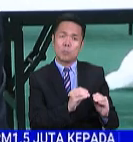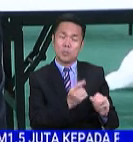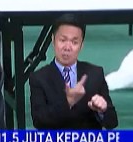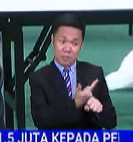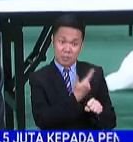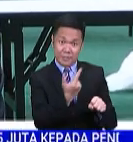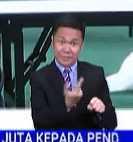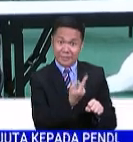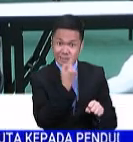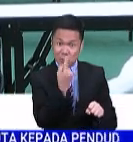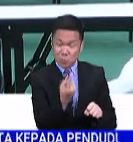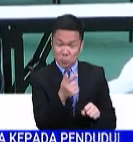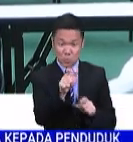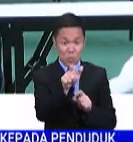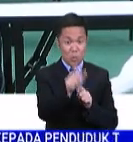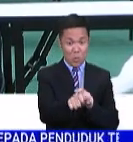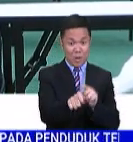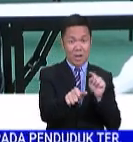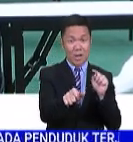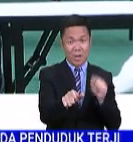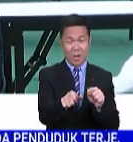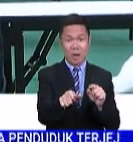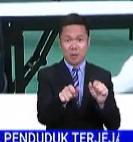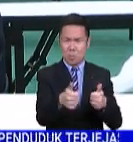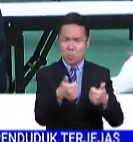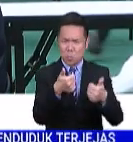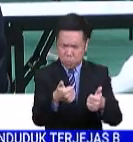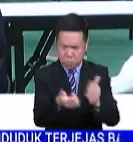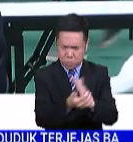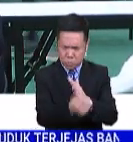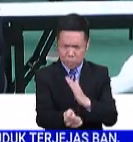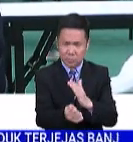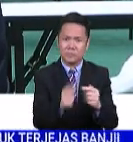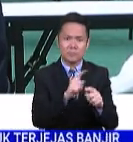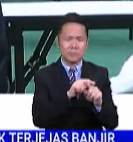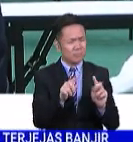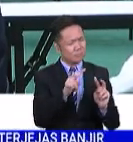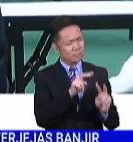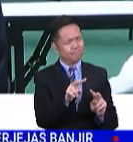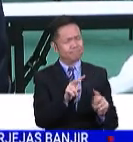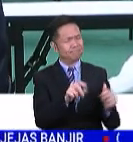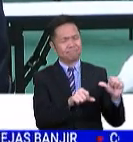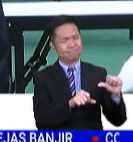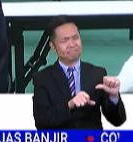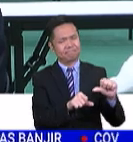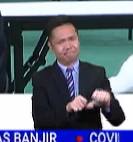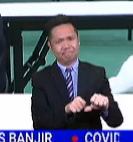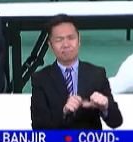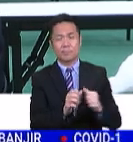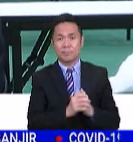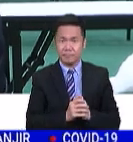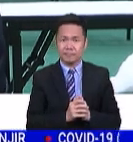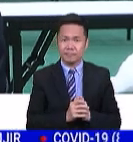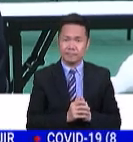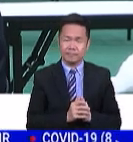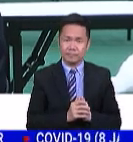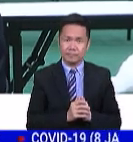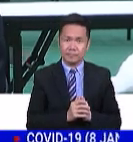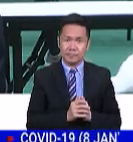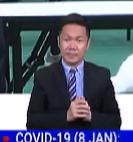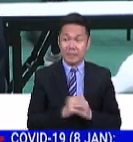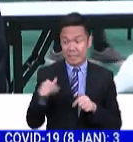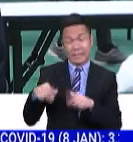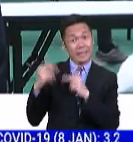ada menyumbang satu atlet yang baik, tetapi nampaknya gagal. Tapi nanti pada